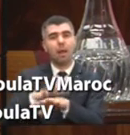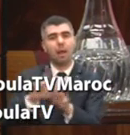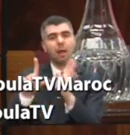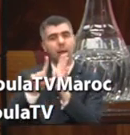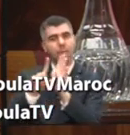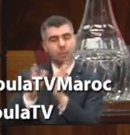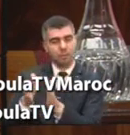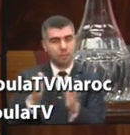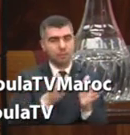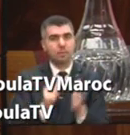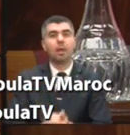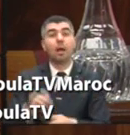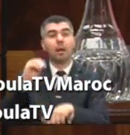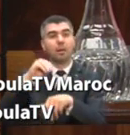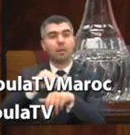قانون تنظيمي